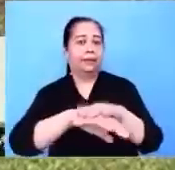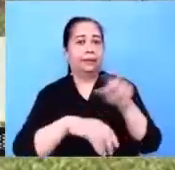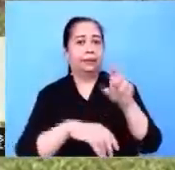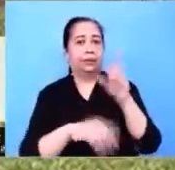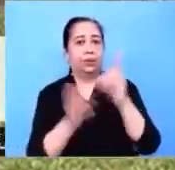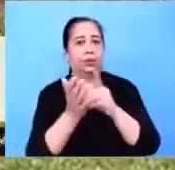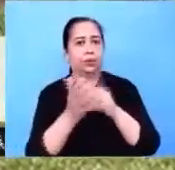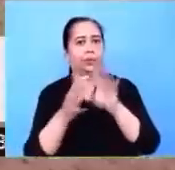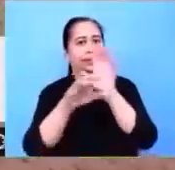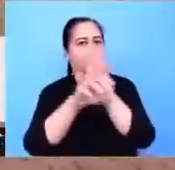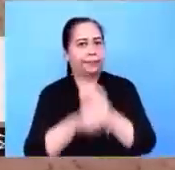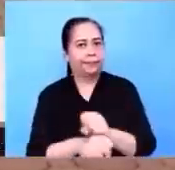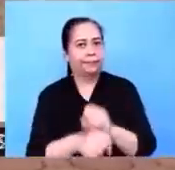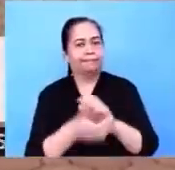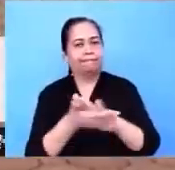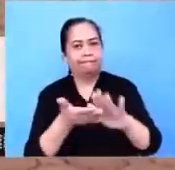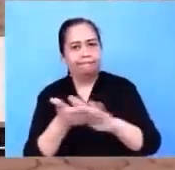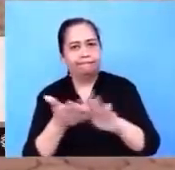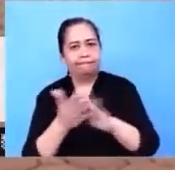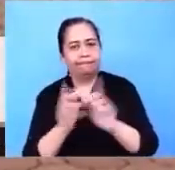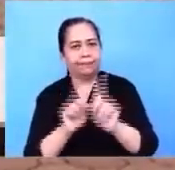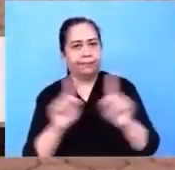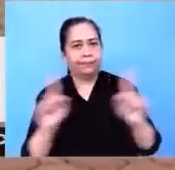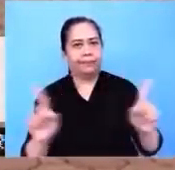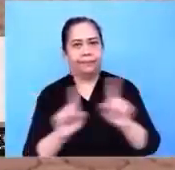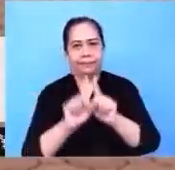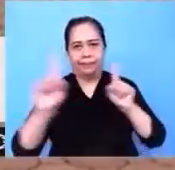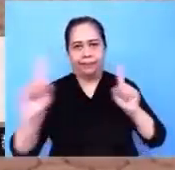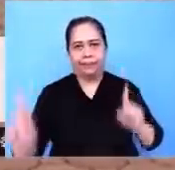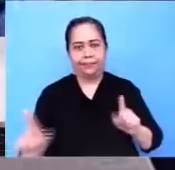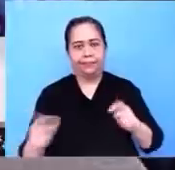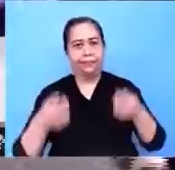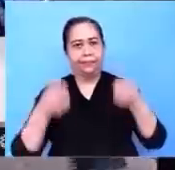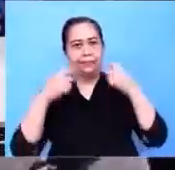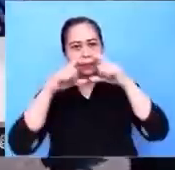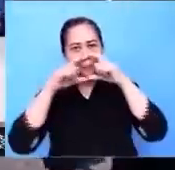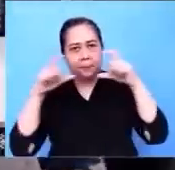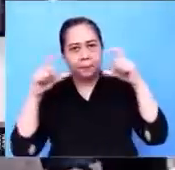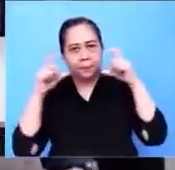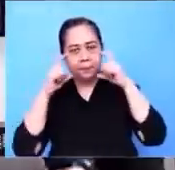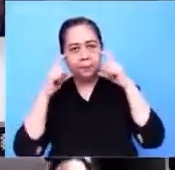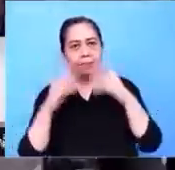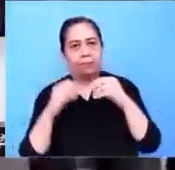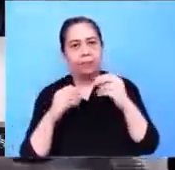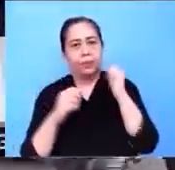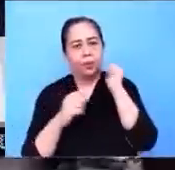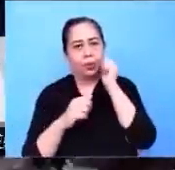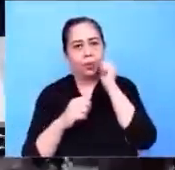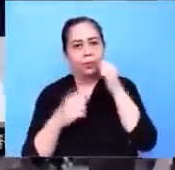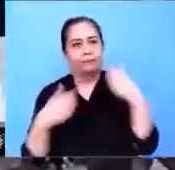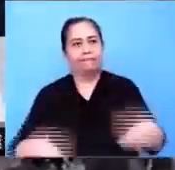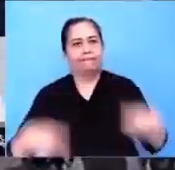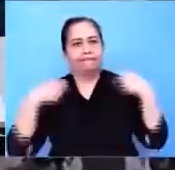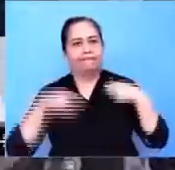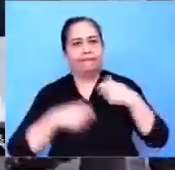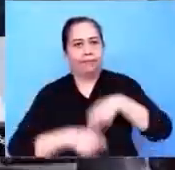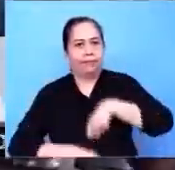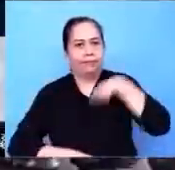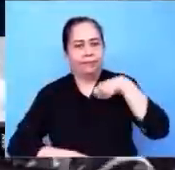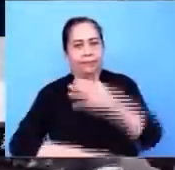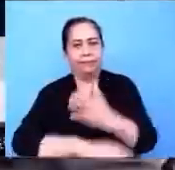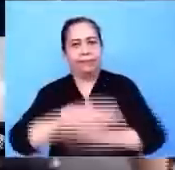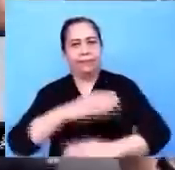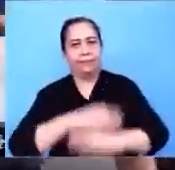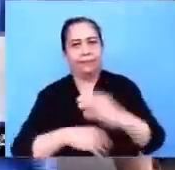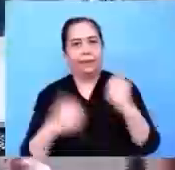ang proper hygiene, physical distancing, pagsusuot ng face mask at pagbaon ng makapal na damit o jacket ngayong malamig